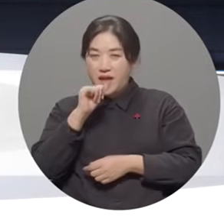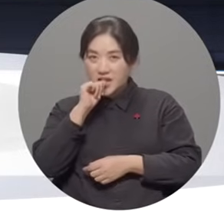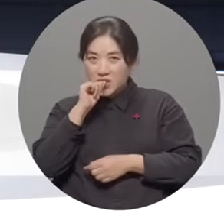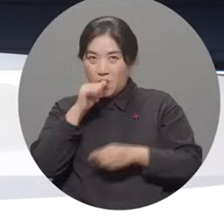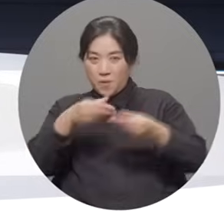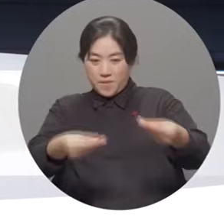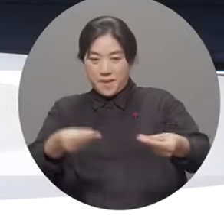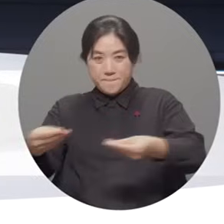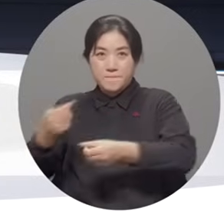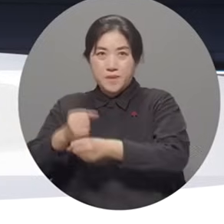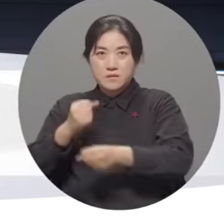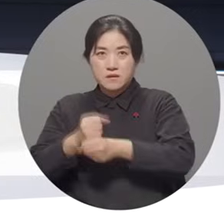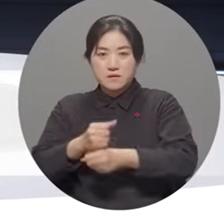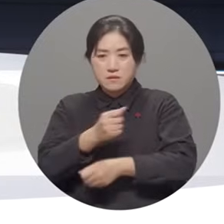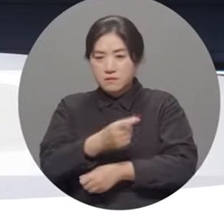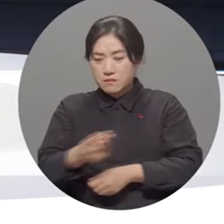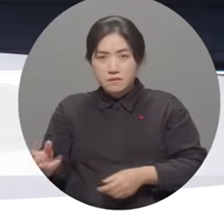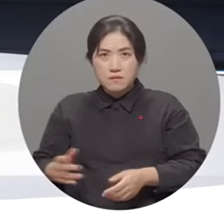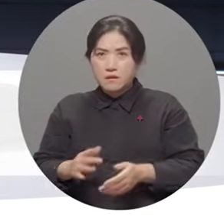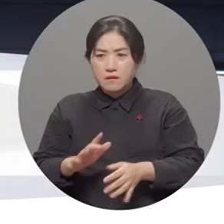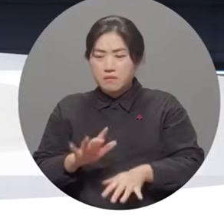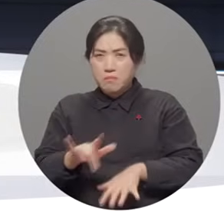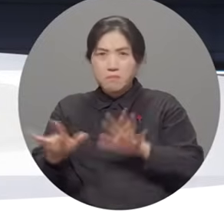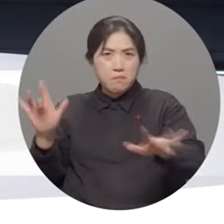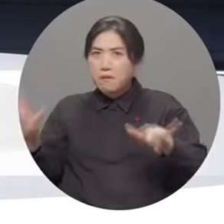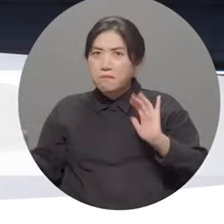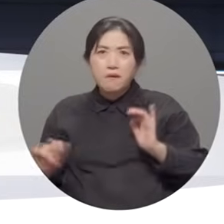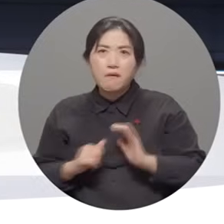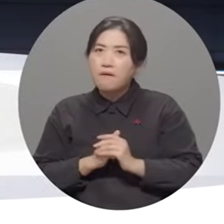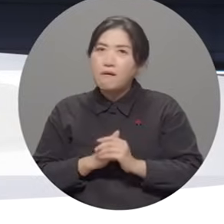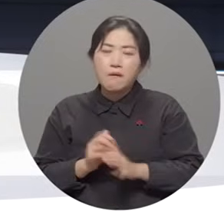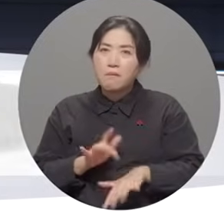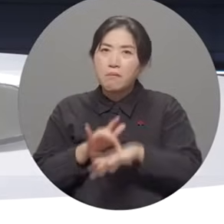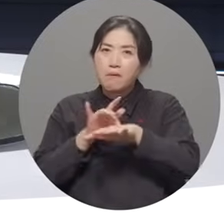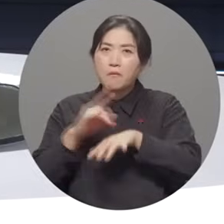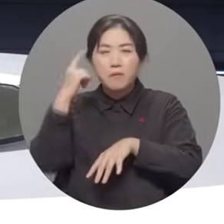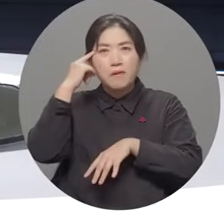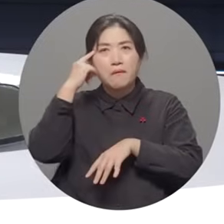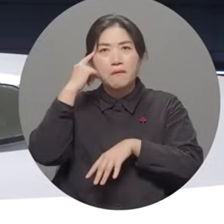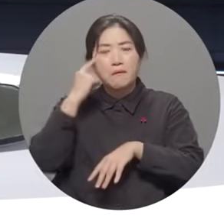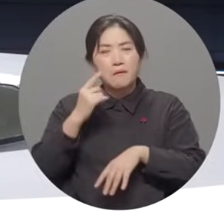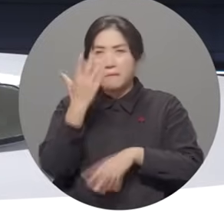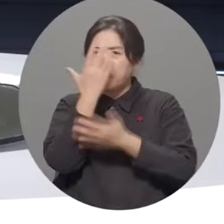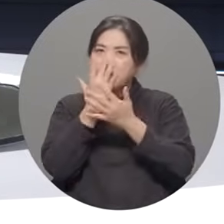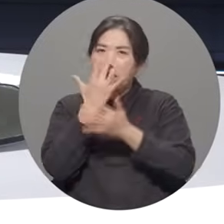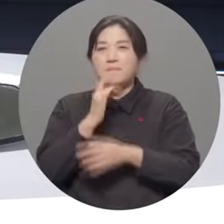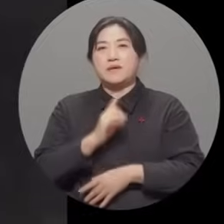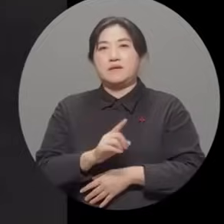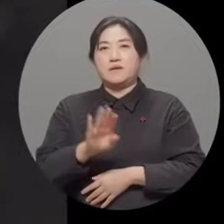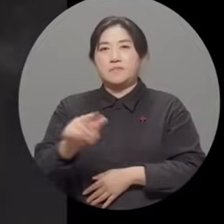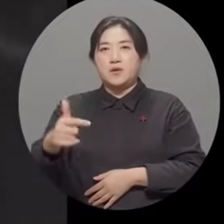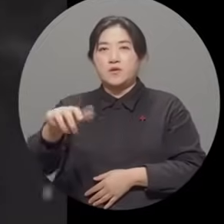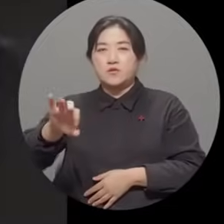상당수가 영문도 모른 채 사라져버린 것으로 확인됐습니다. 이어서 변윤재 기자가 보도합니다.